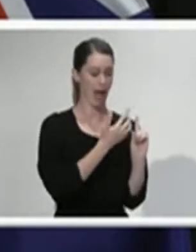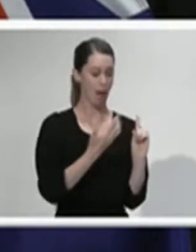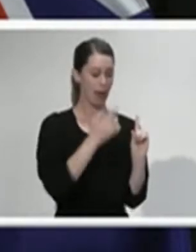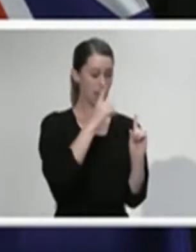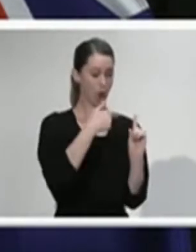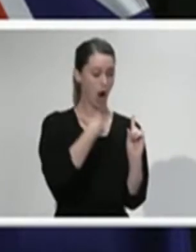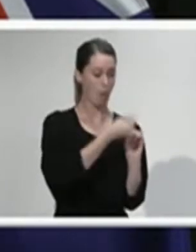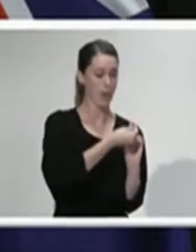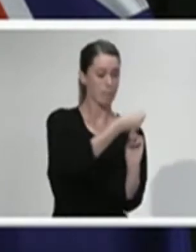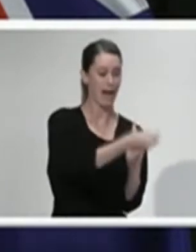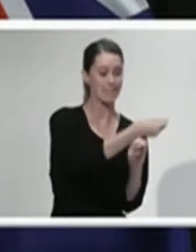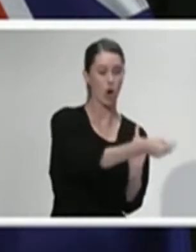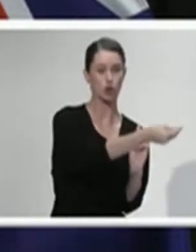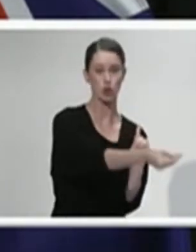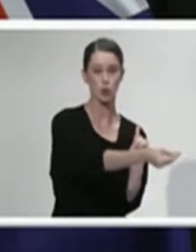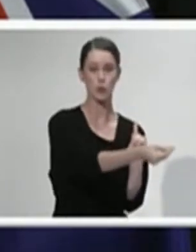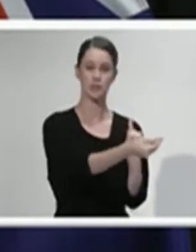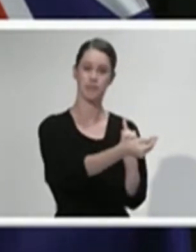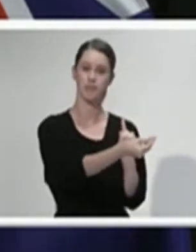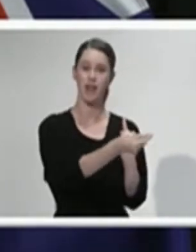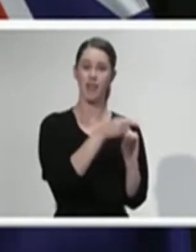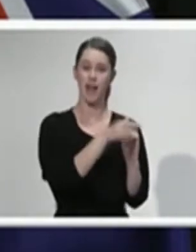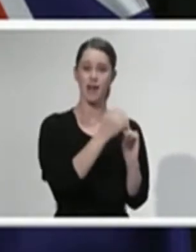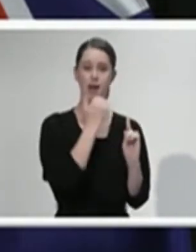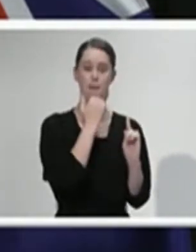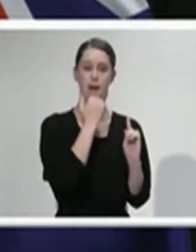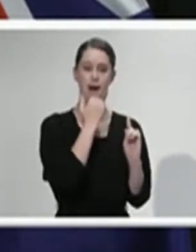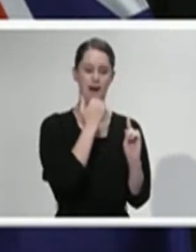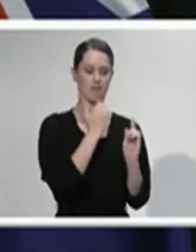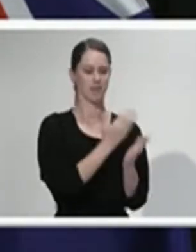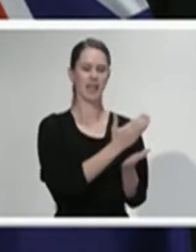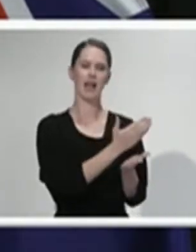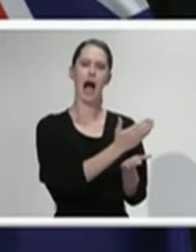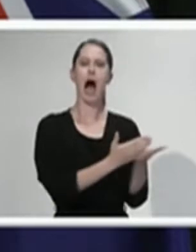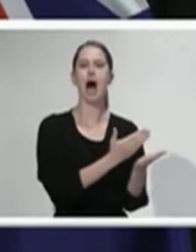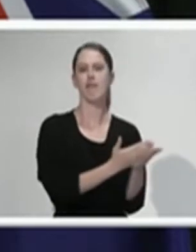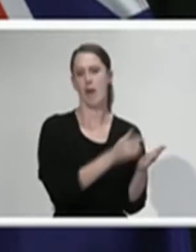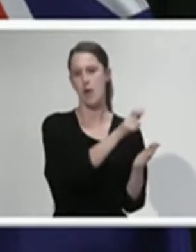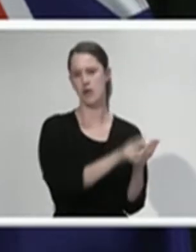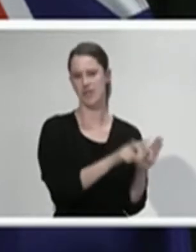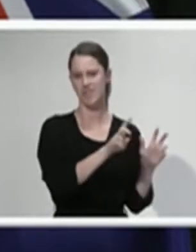khẩn cấp sẽ tiếp tục ở tầm thứ ba trong hai tuần lễ sắp tới, để bảo đảm